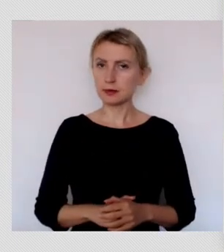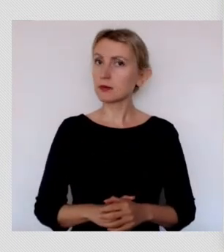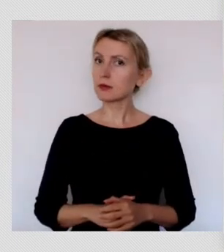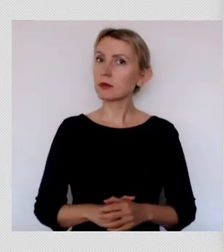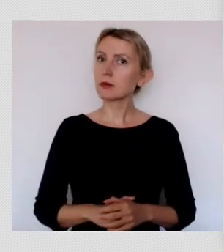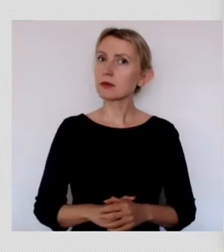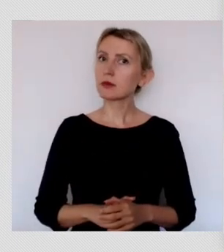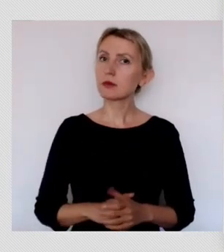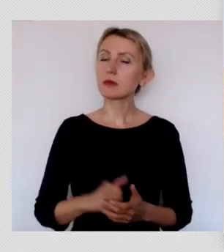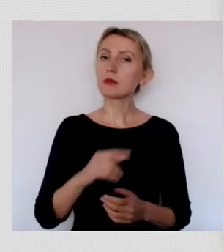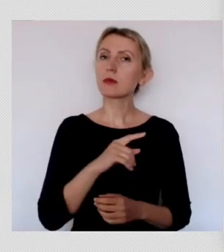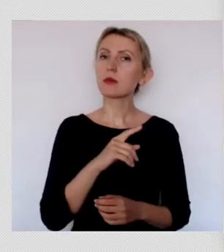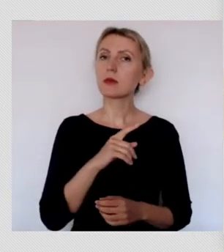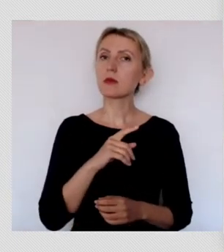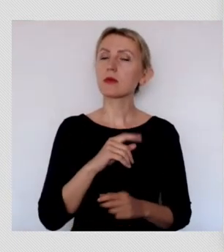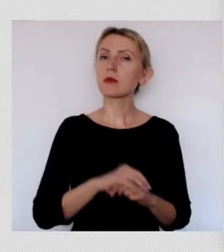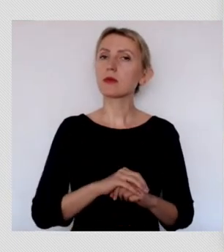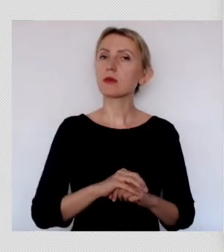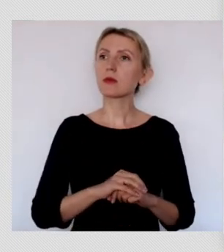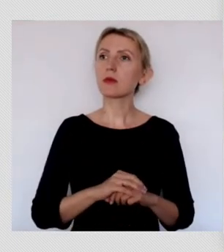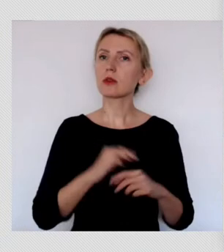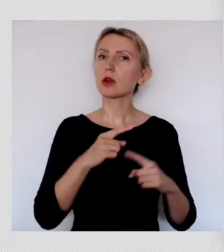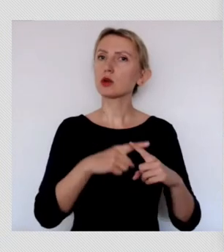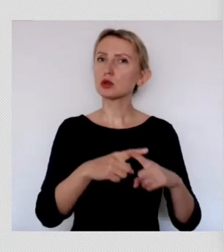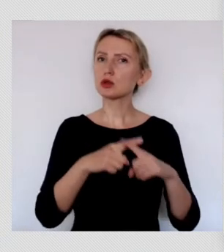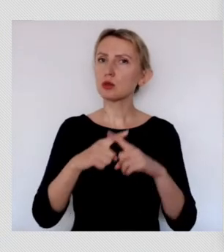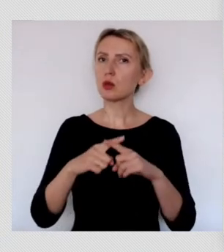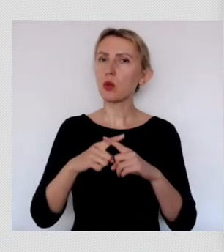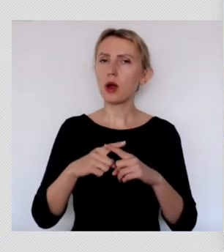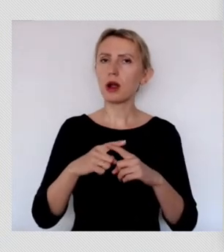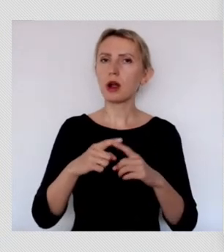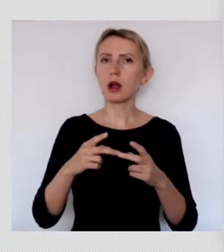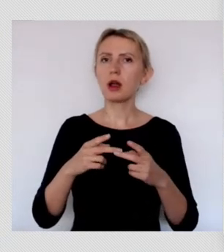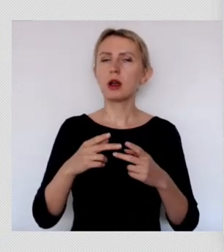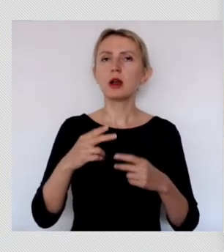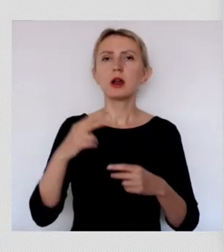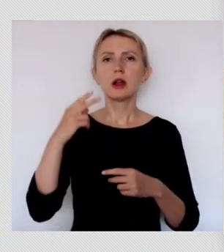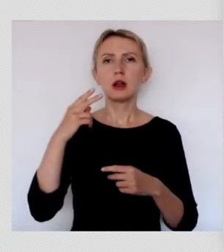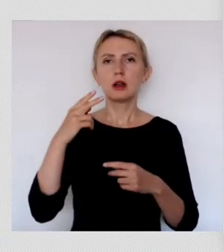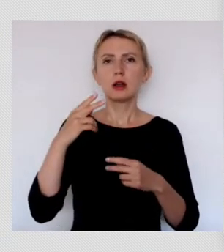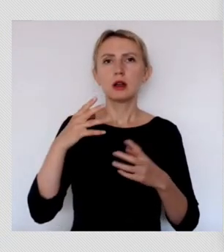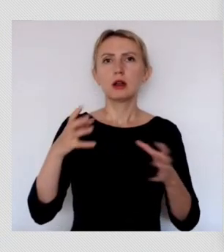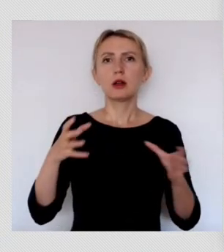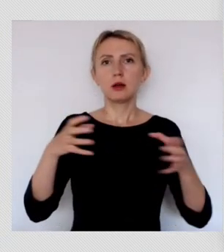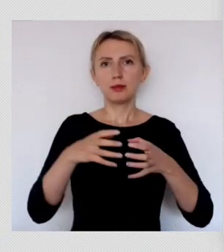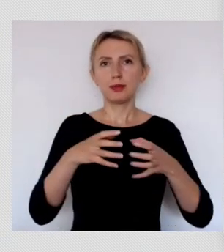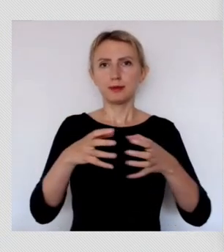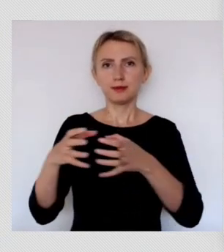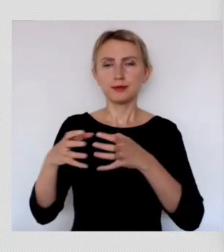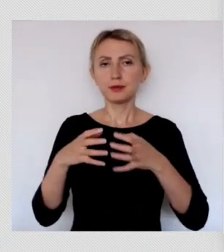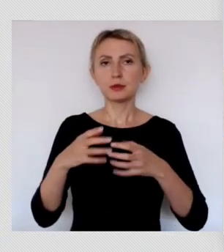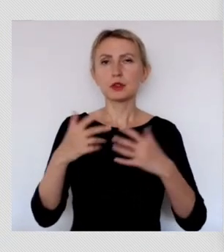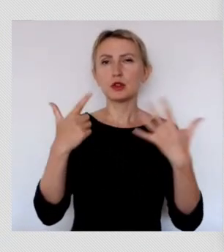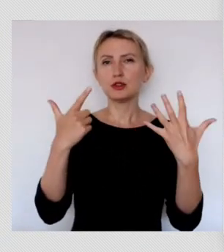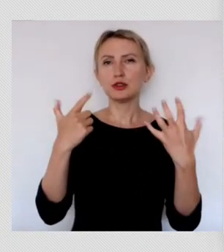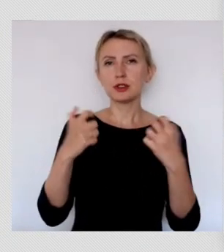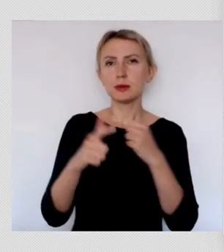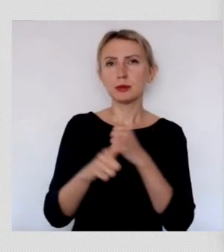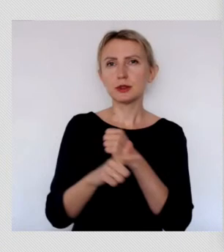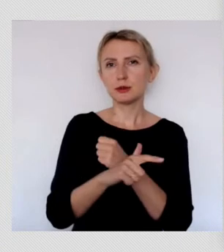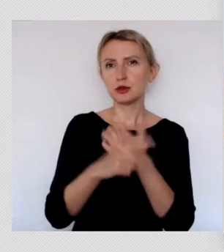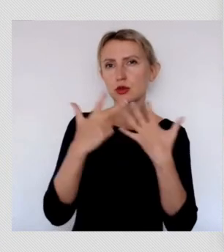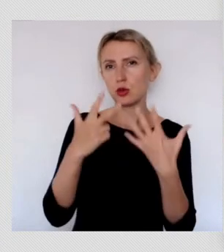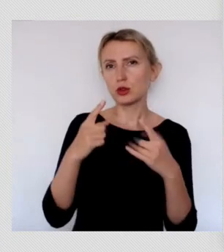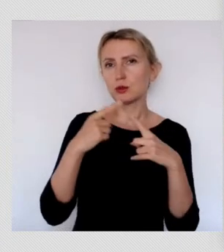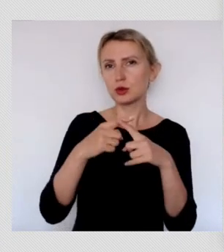odpowiedziało na ich spółek komunalnych. Na ich pytania odpowiedziało 768 spółek.